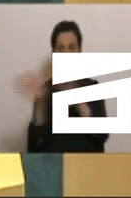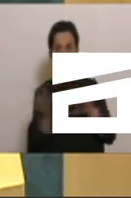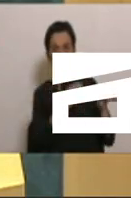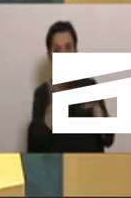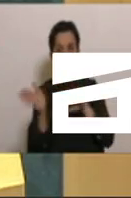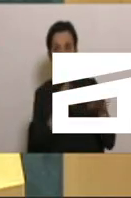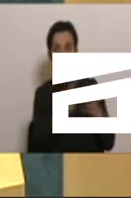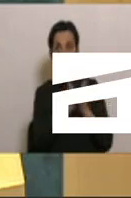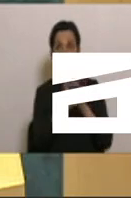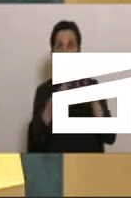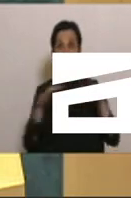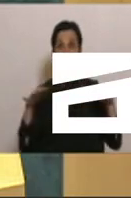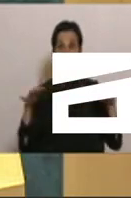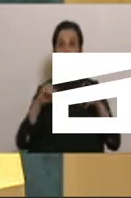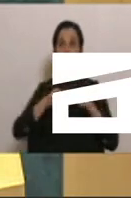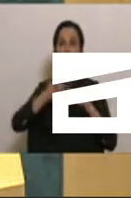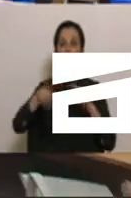დარბაზიდან და ამის შემდეგ